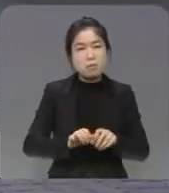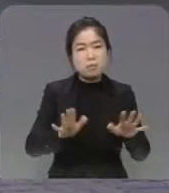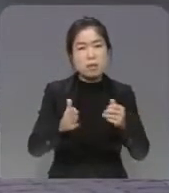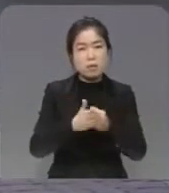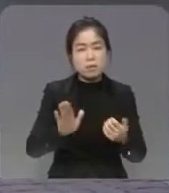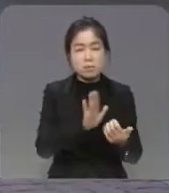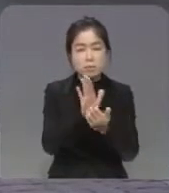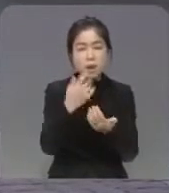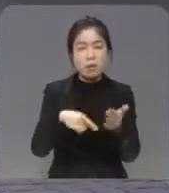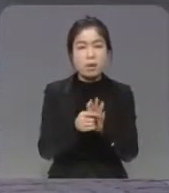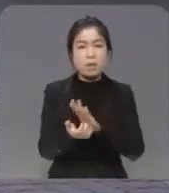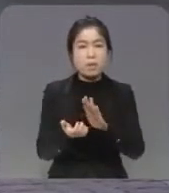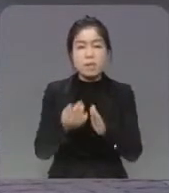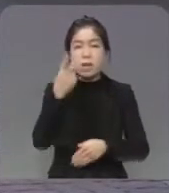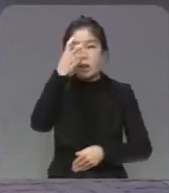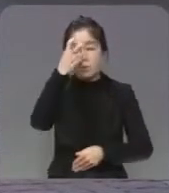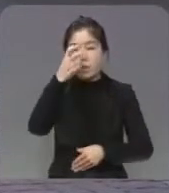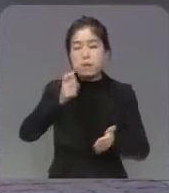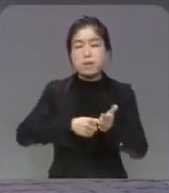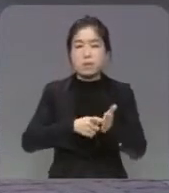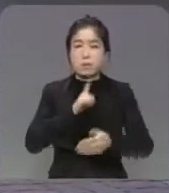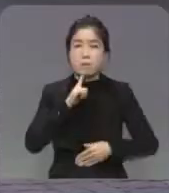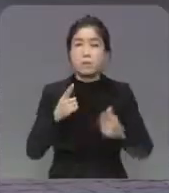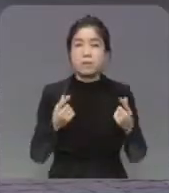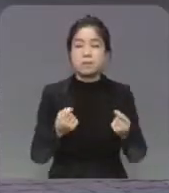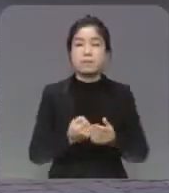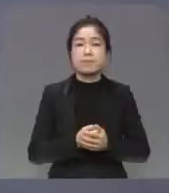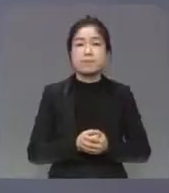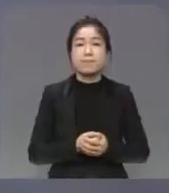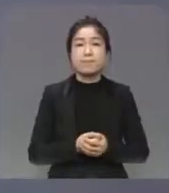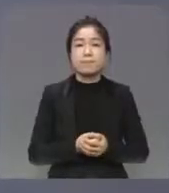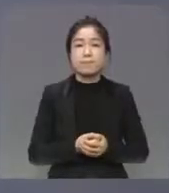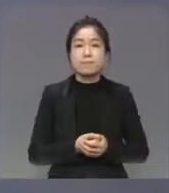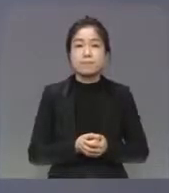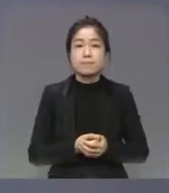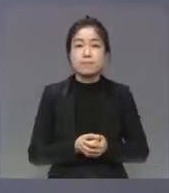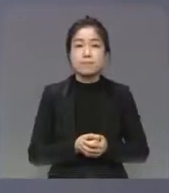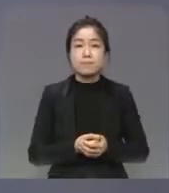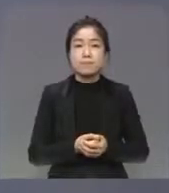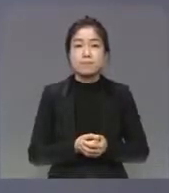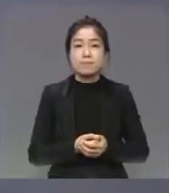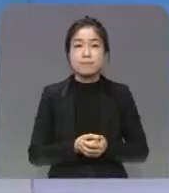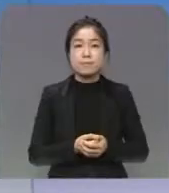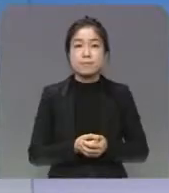위해 선제적 진단 검사가 시급하다는 지적입니다. KBS 뉴스 최송현입니다.